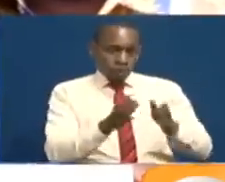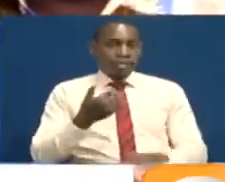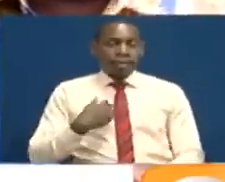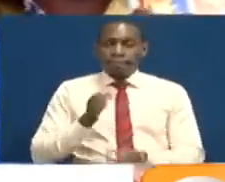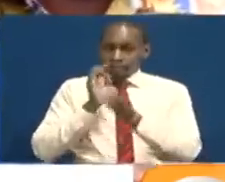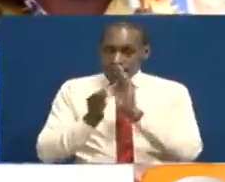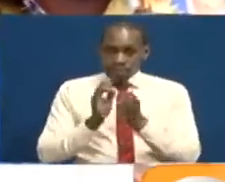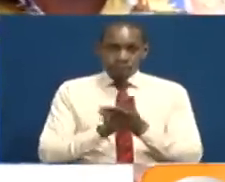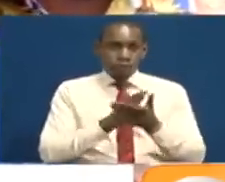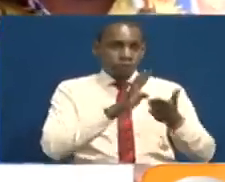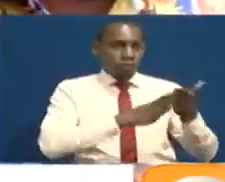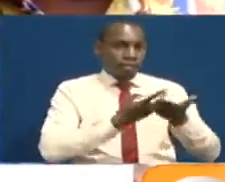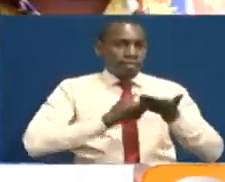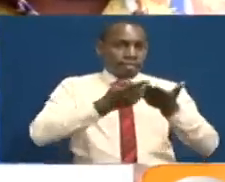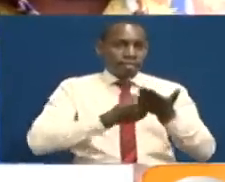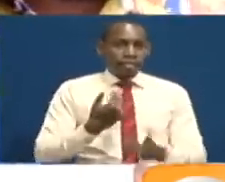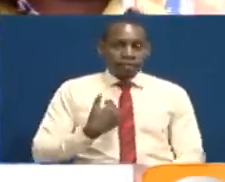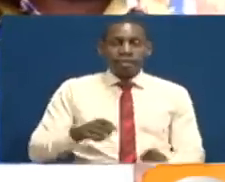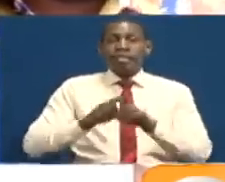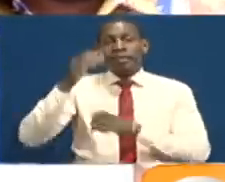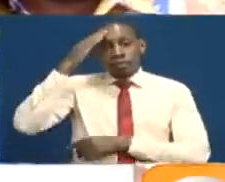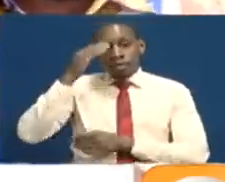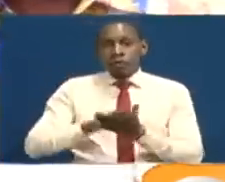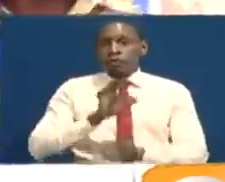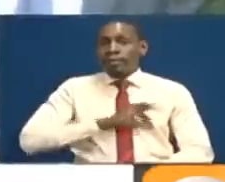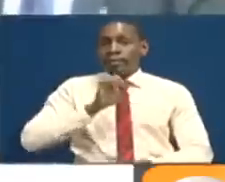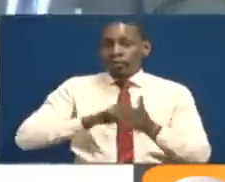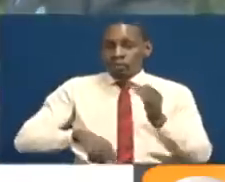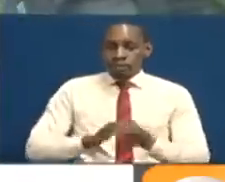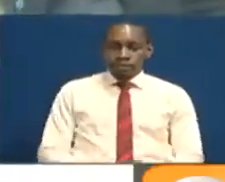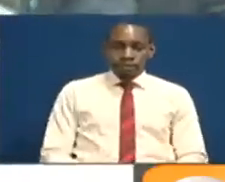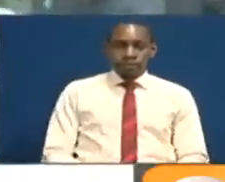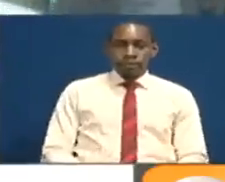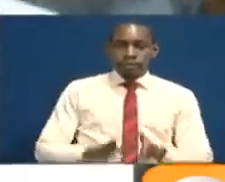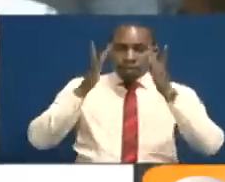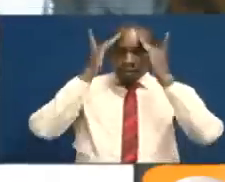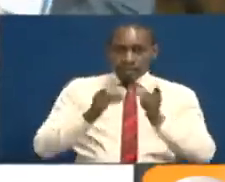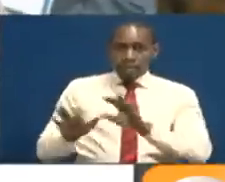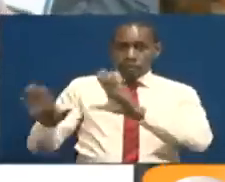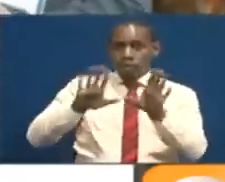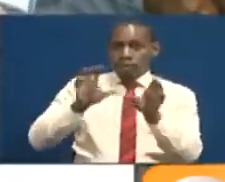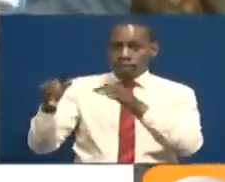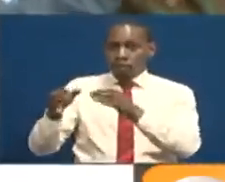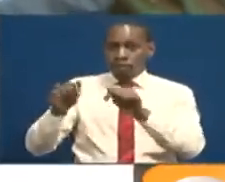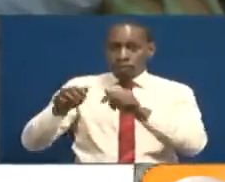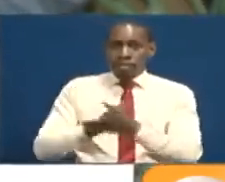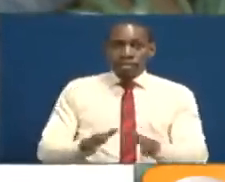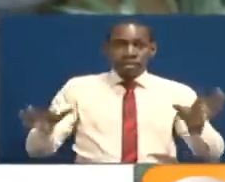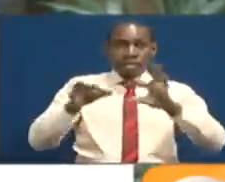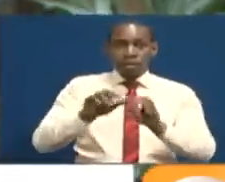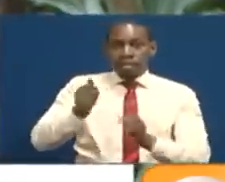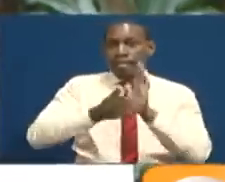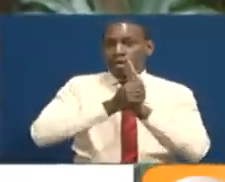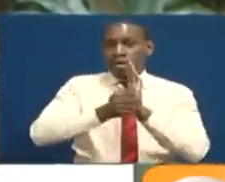if there will be structured discussions and we know what is on the table for us. Maamuzi ya kikao cha Wiper leo yakioana na